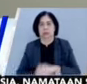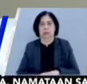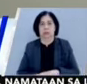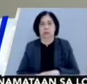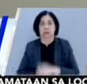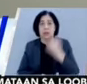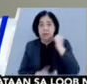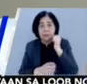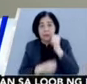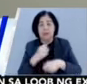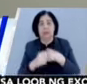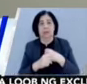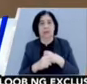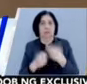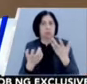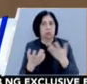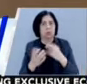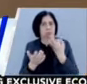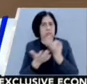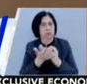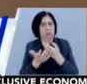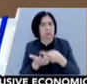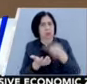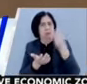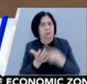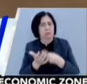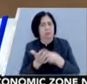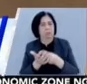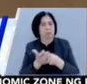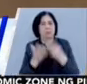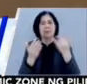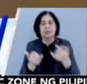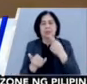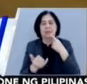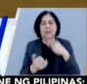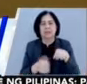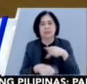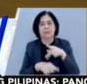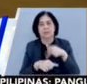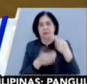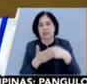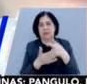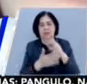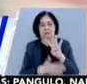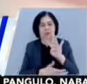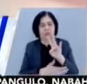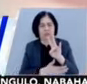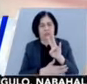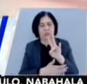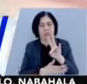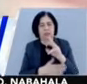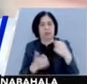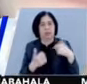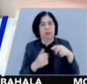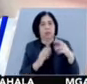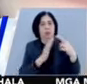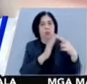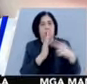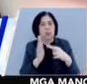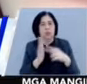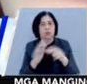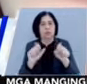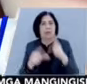So malaking pondo yun. Sa ngayon, ayon sa PhilRice, may 47 na local ordinances kaugnay ng pagbibenta ng half